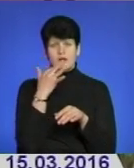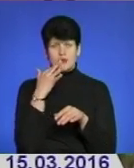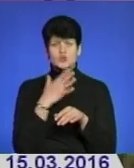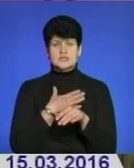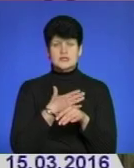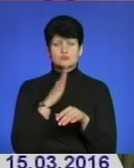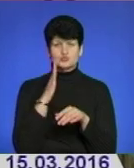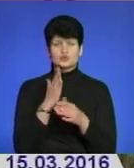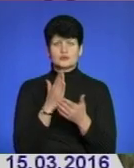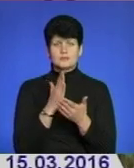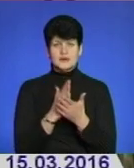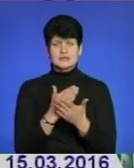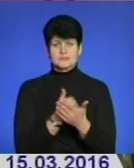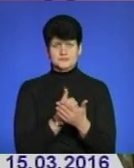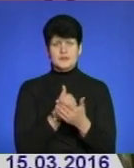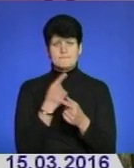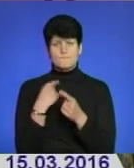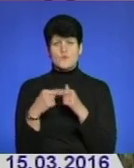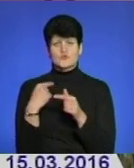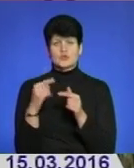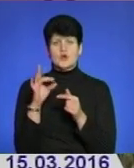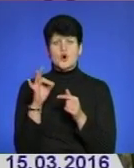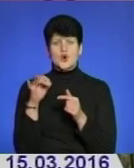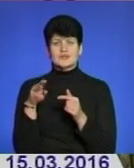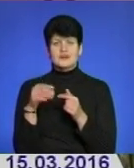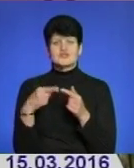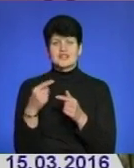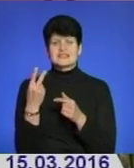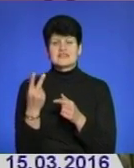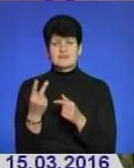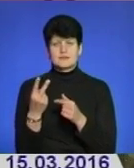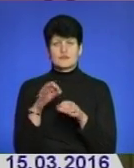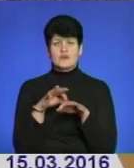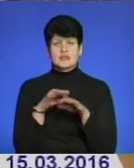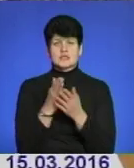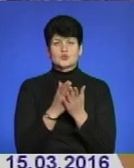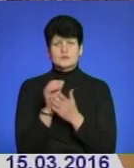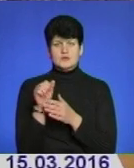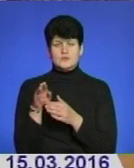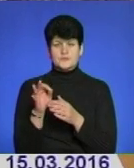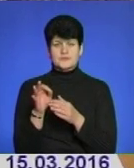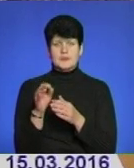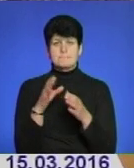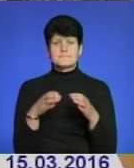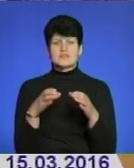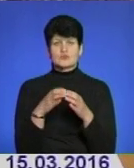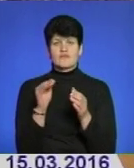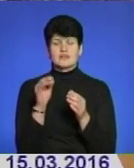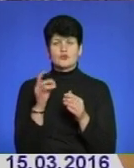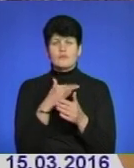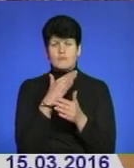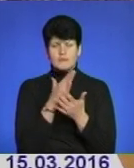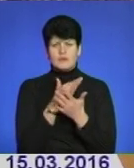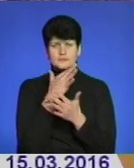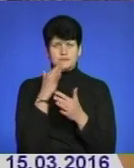будуть мати волевиявлення, повернутися через ротацію, через дві для проведення служби в зоні АТО. Підрозділ «Фантом» мав ряд завдань